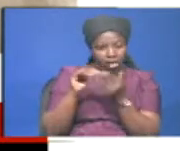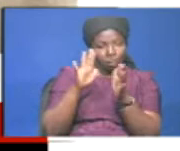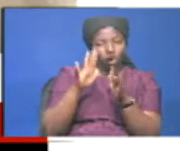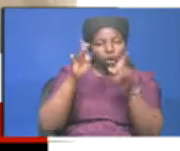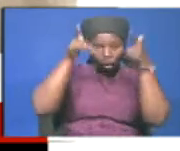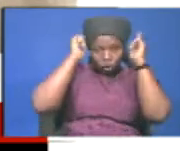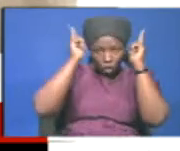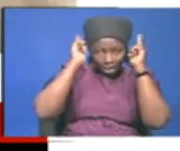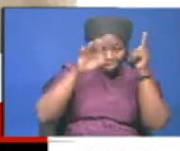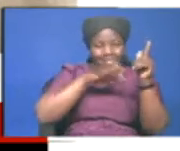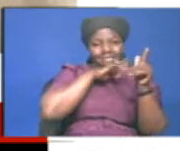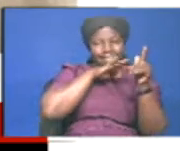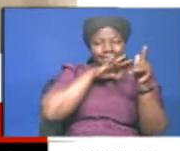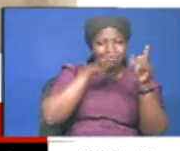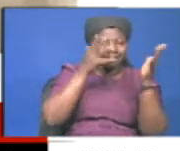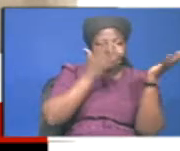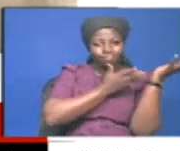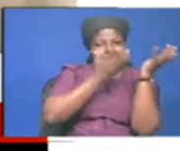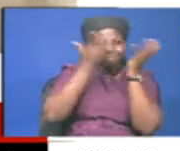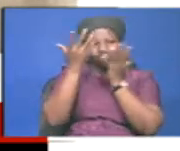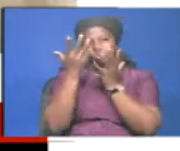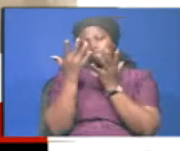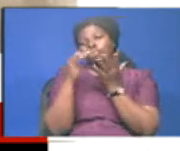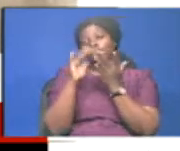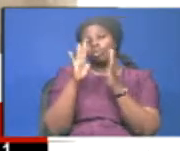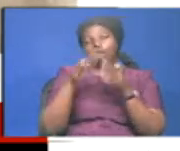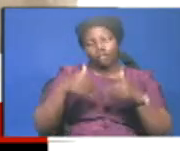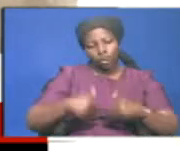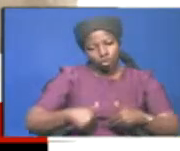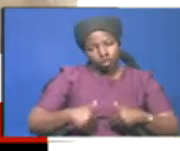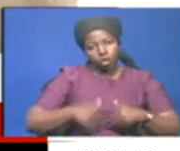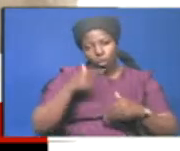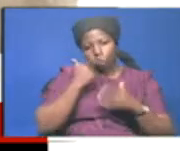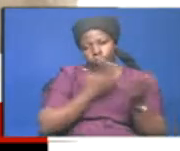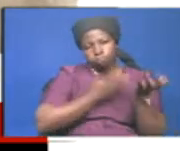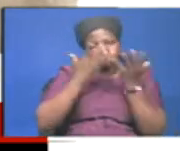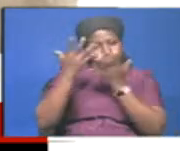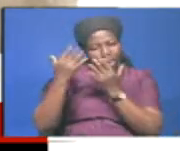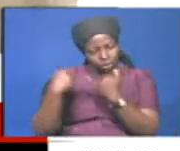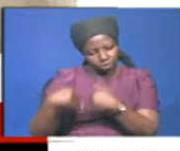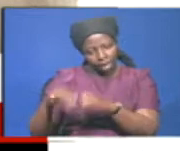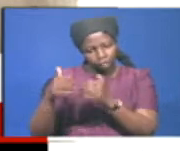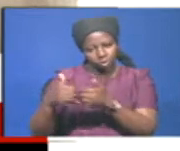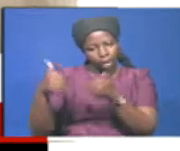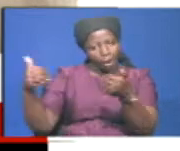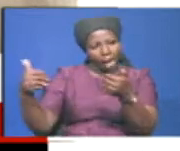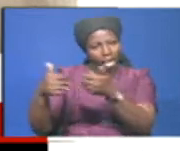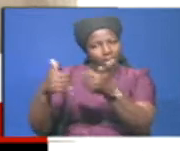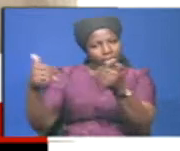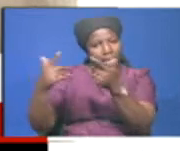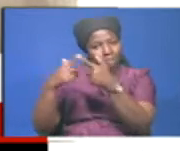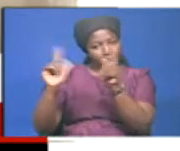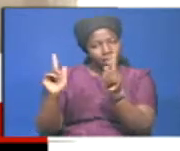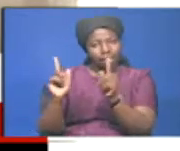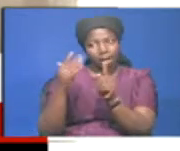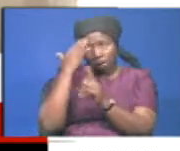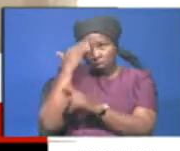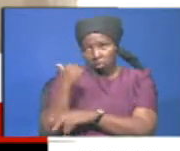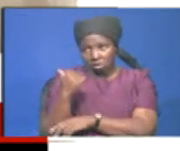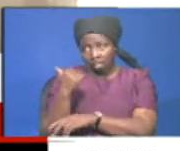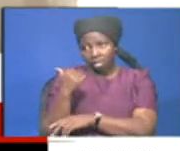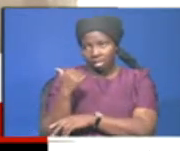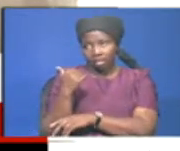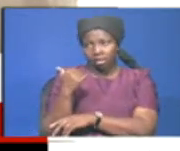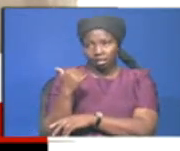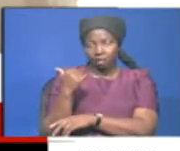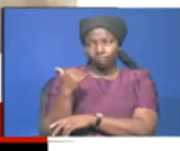utapata squeezy hata vijana wenyewe wale wanazibeba wanajaribu kuzitenganisha. Lakini kwa sababu zinatoka nyumbani